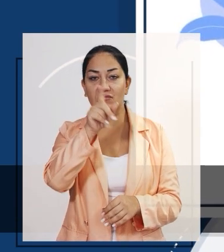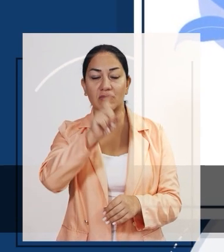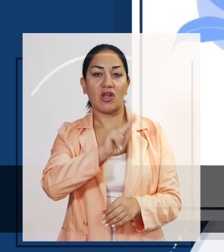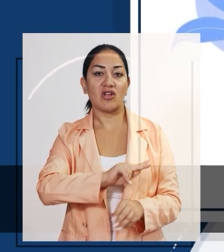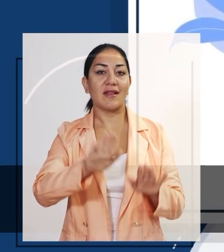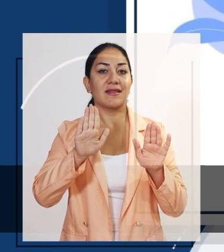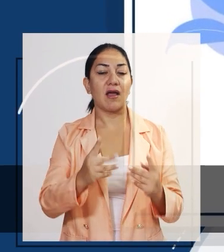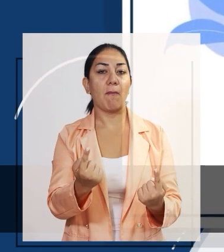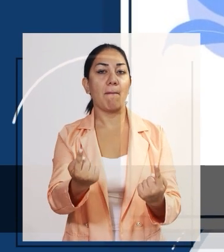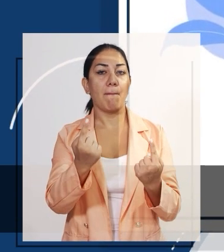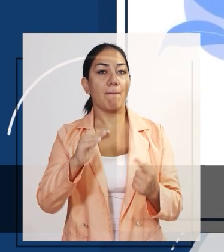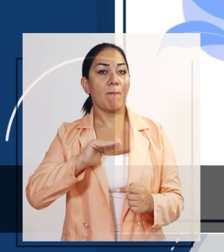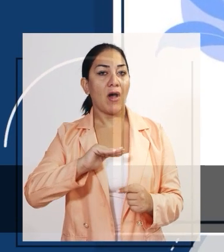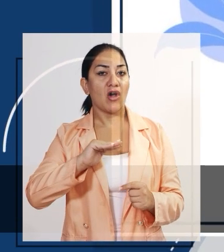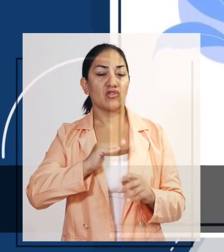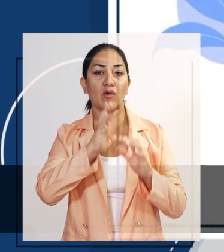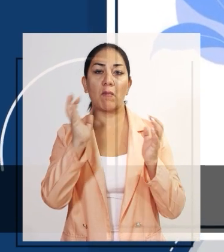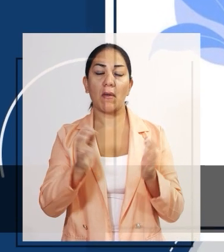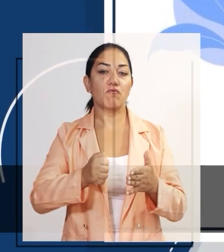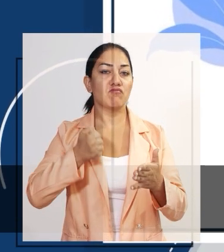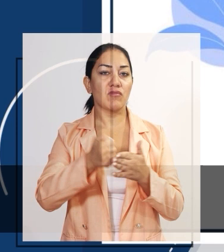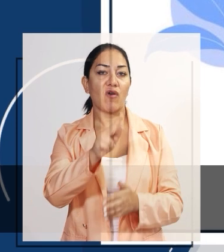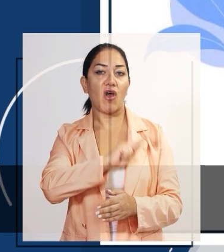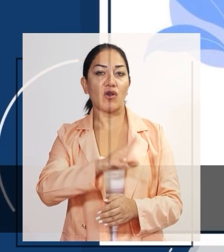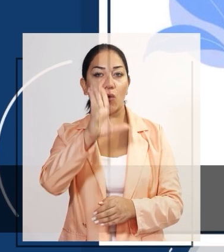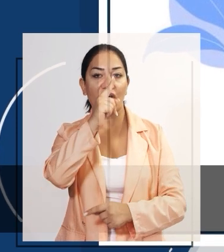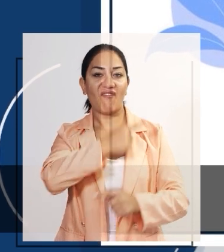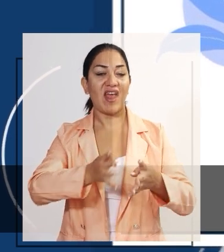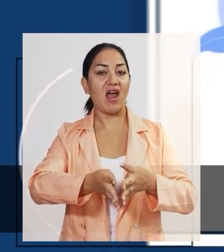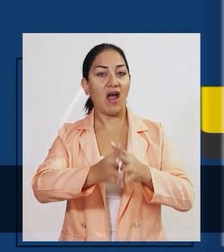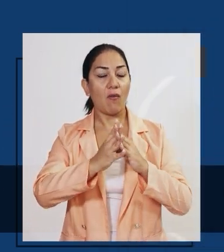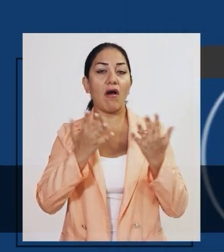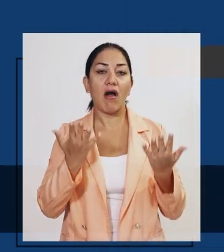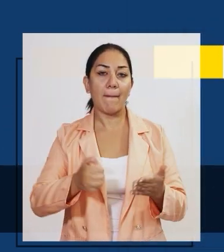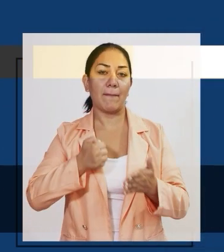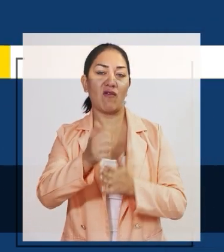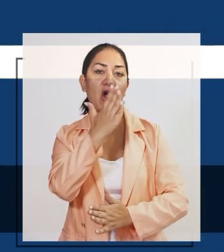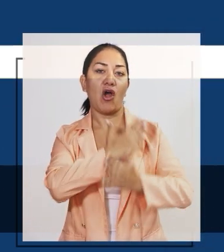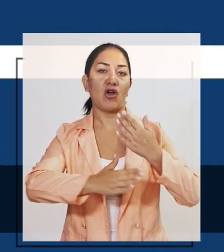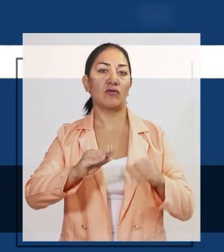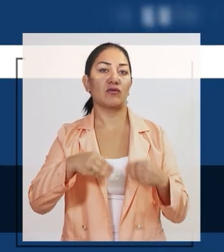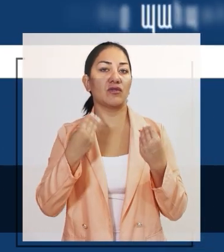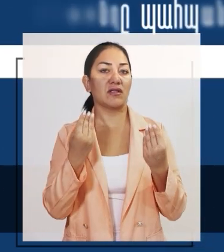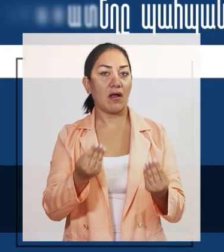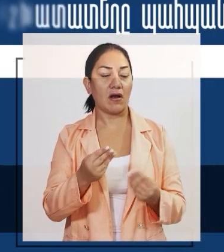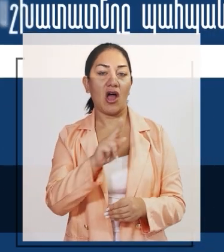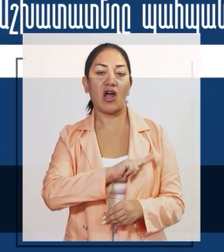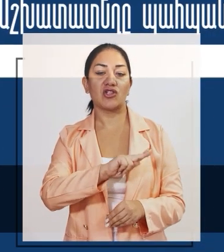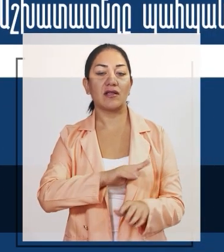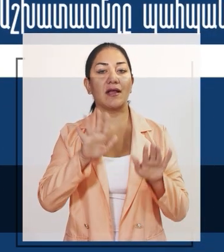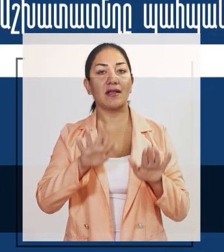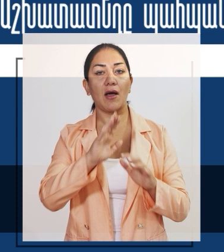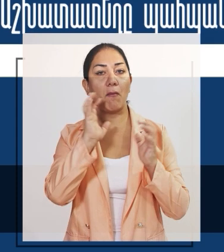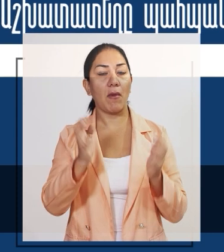մինչեւ աշխատունակության վերականգնումը կամ հաշմանդամություն ունեցող անձ ճանաչելը։ Աշխատատեղը պահպանվում է, եթե անձը